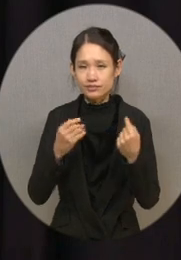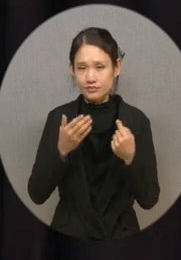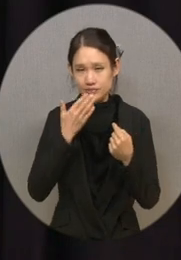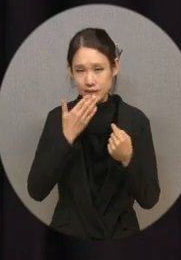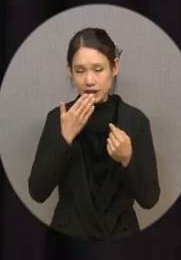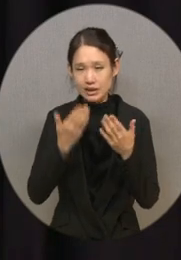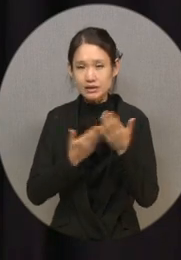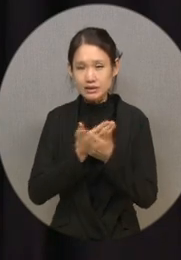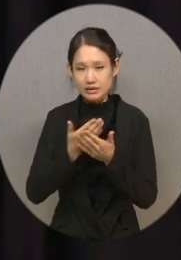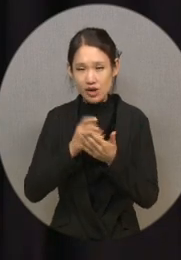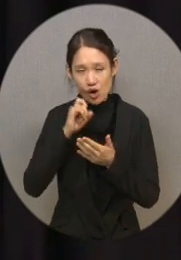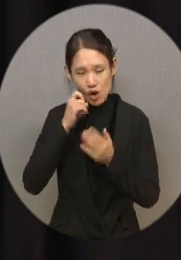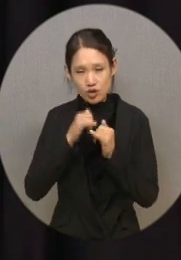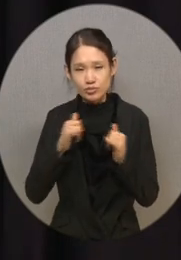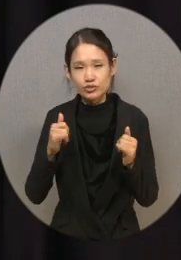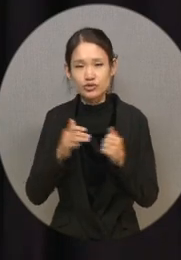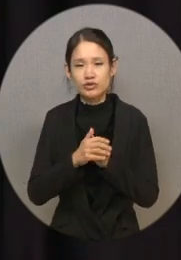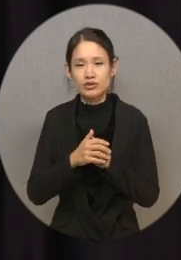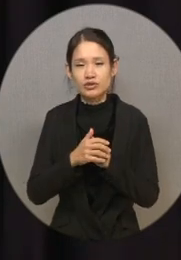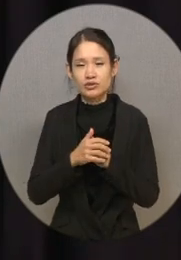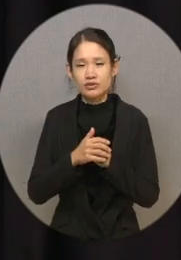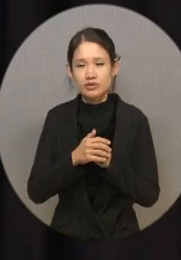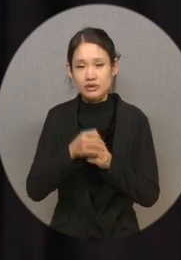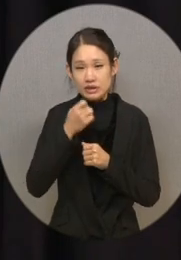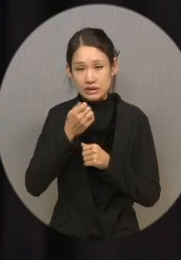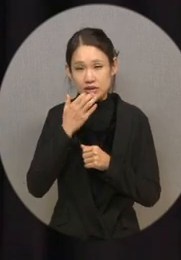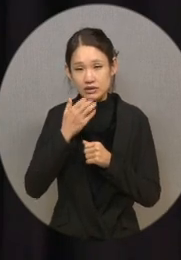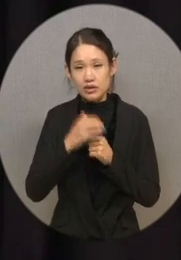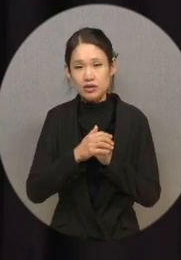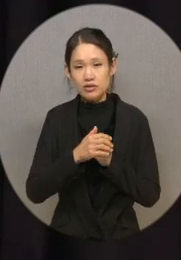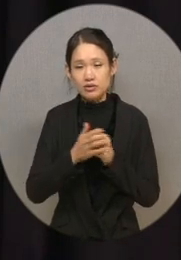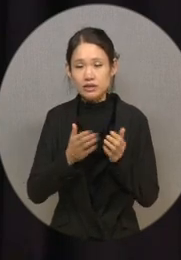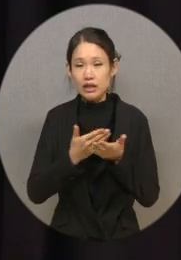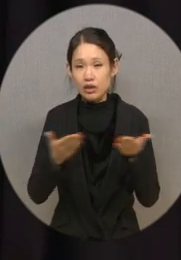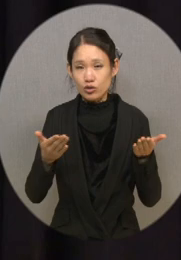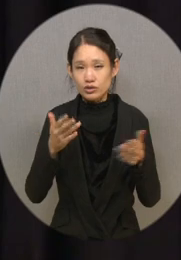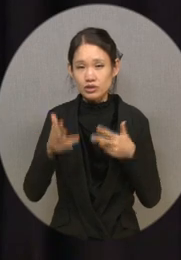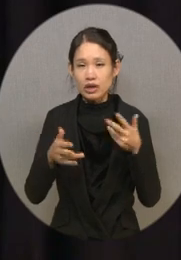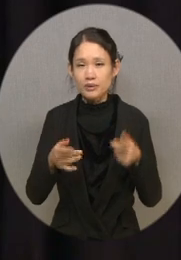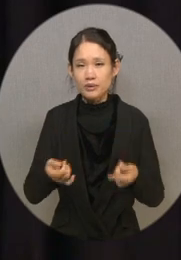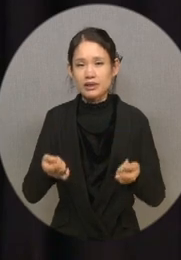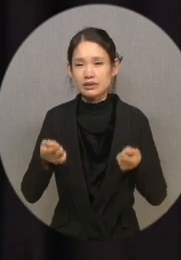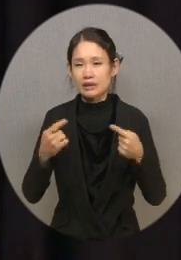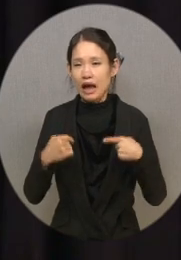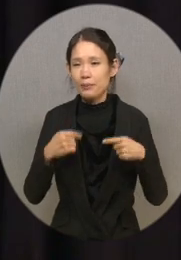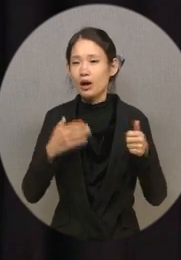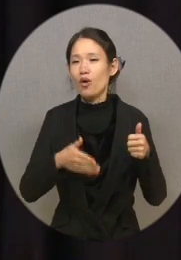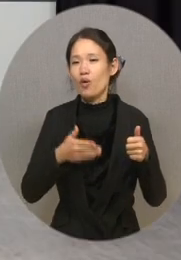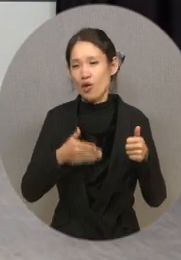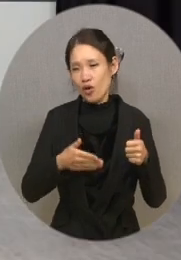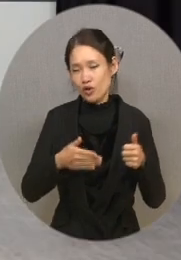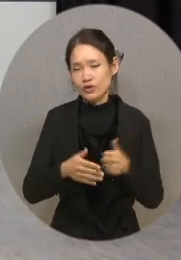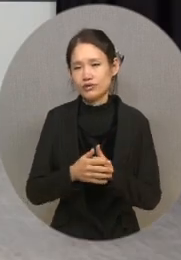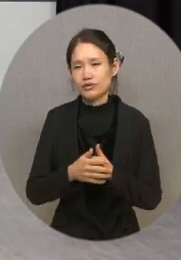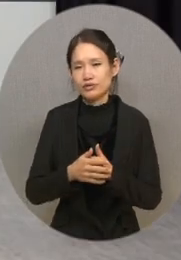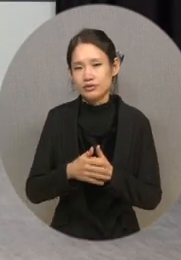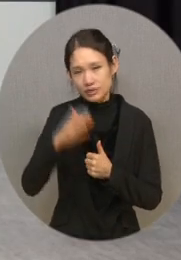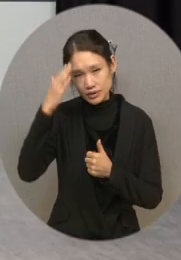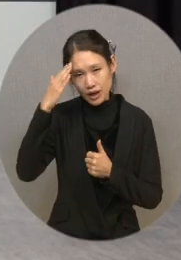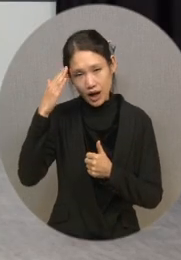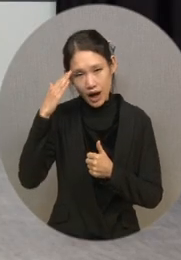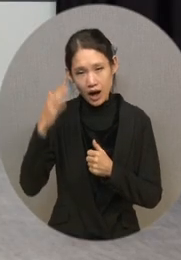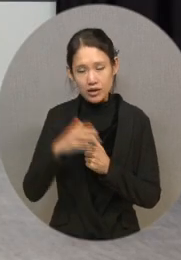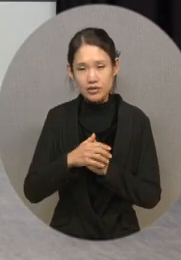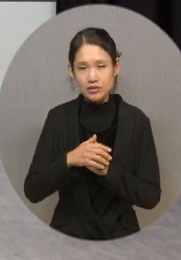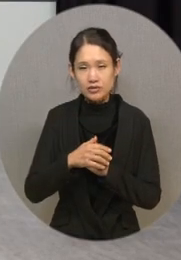이런 식량 어려운 분들에게 식량을 제공하는 사업에 참여를 권유합니다. 그래서 우리나라는 그